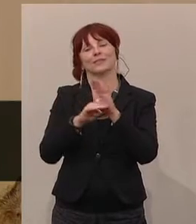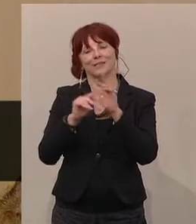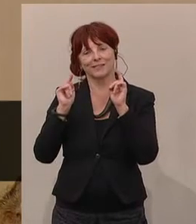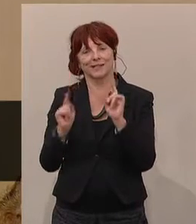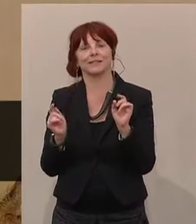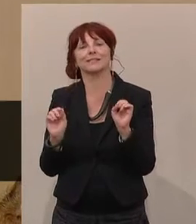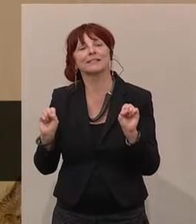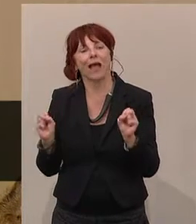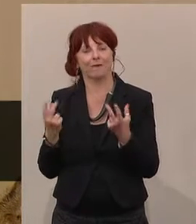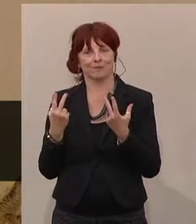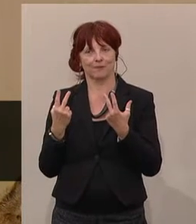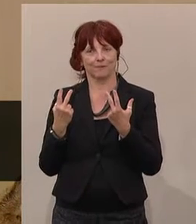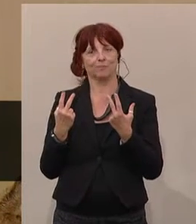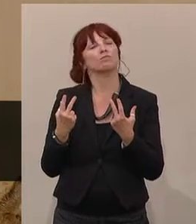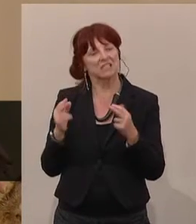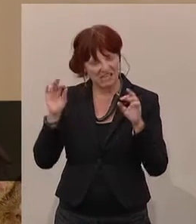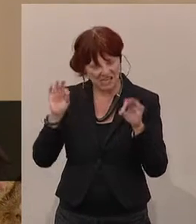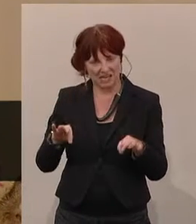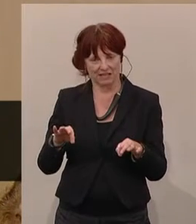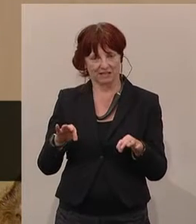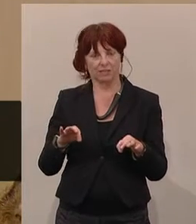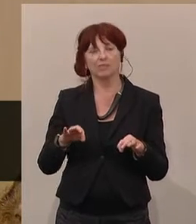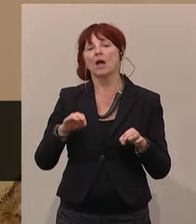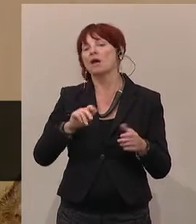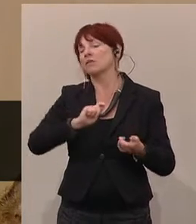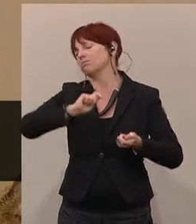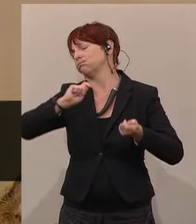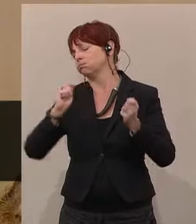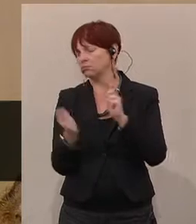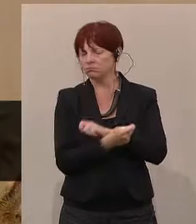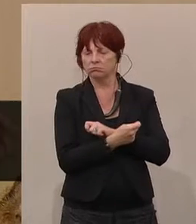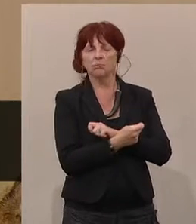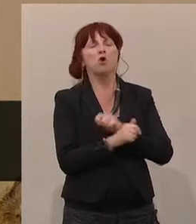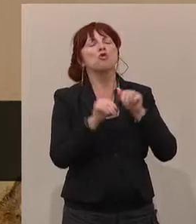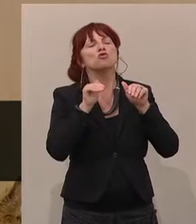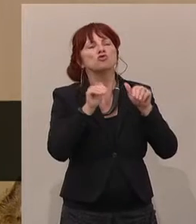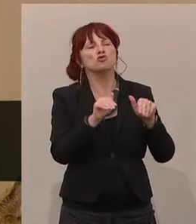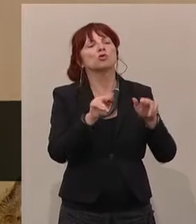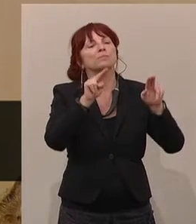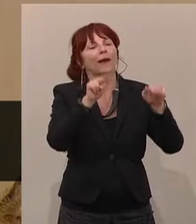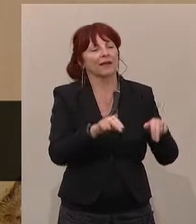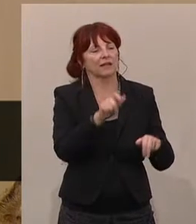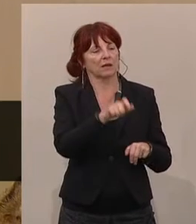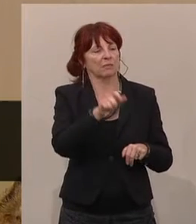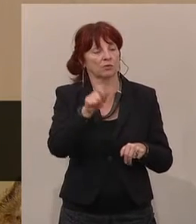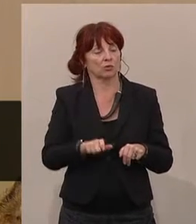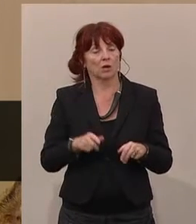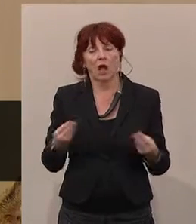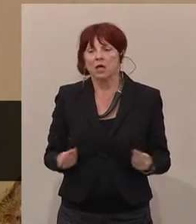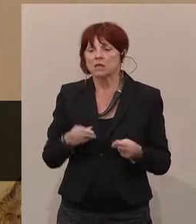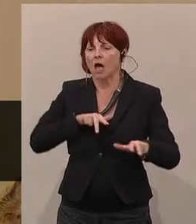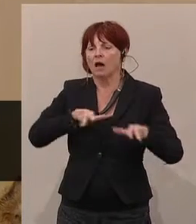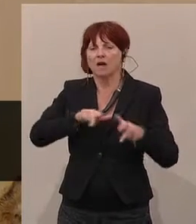im rechtlichen Umgang mit sogenannten schutzberechtigten Personen. Es wurde die bisherige Sachwalterschaft reformiert